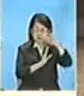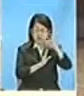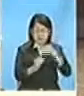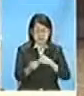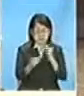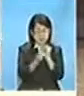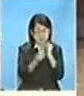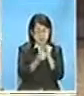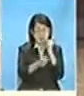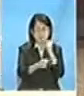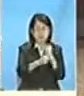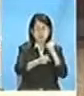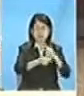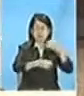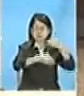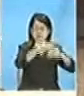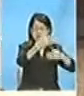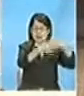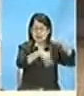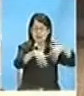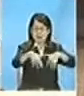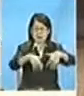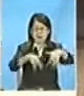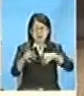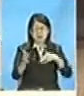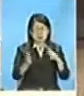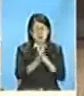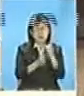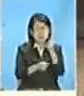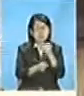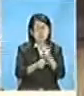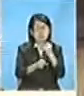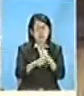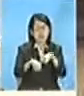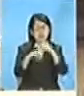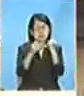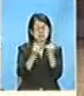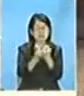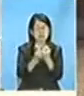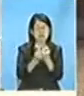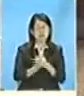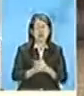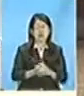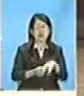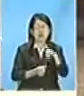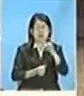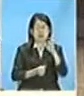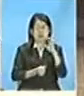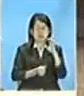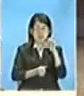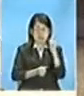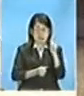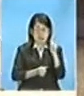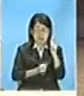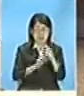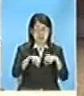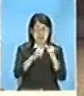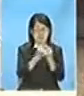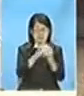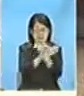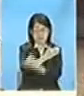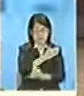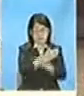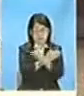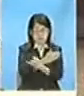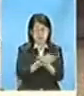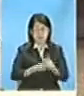ตั้งแต่สมัยที่ทำงานในองค์กรต่างประเทศคือสมาคม IMCA ดิฉันได้รับการเลือกตั้งจากนายกสตรีนักธุรกิ